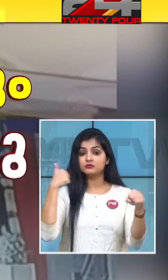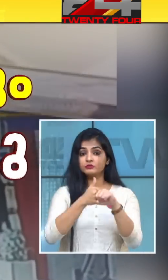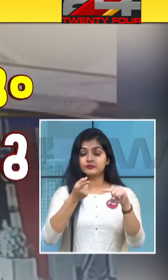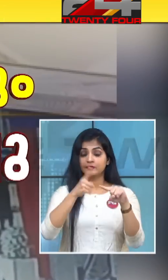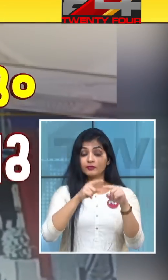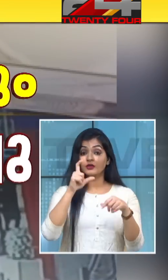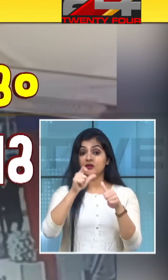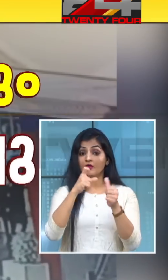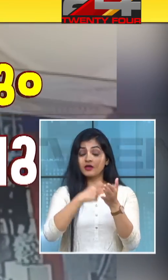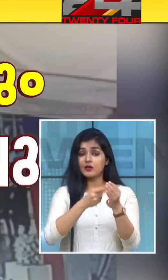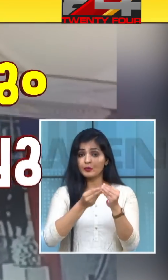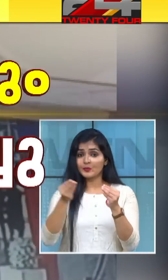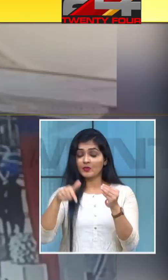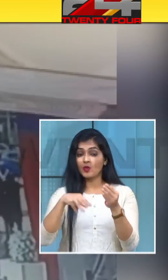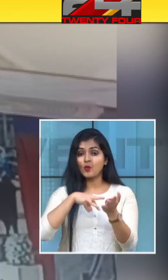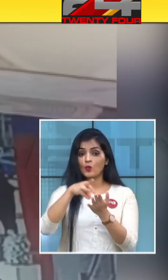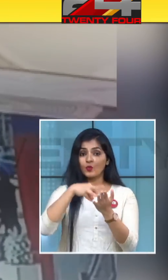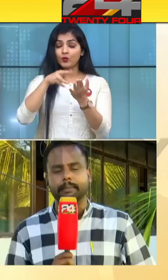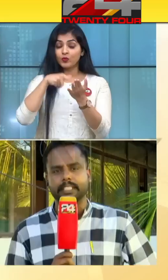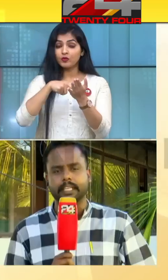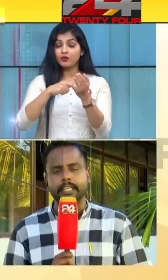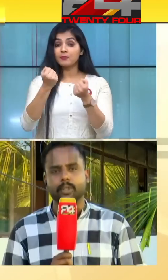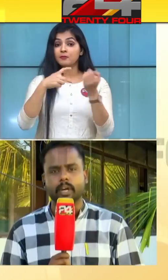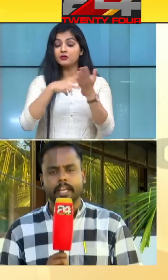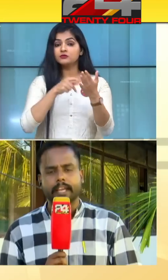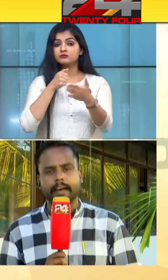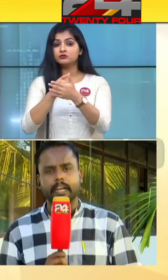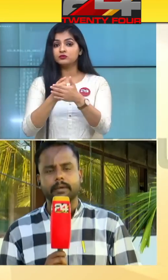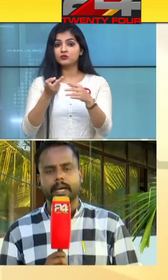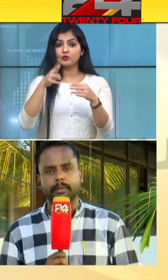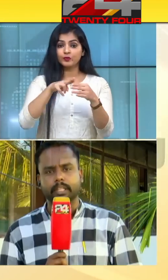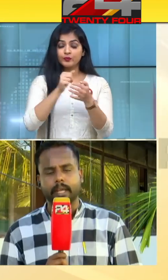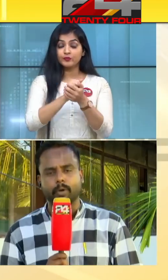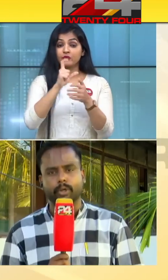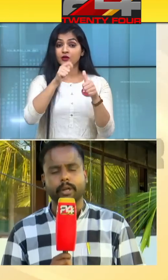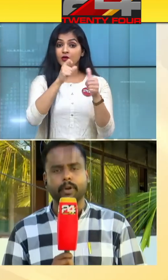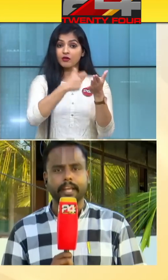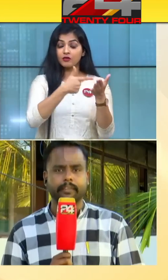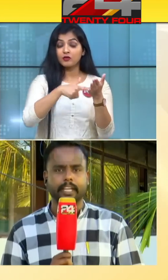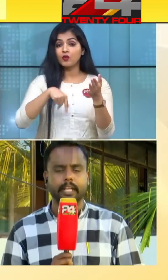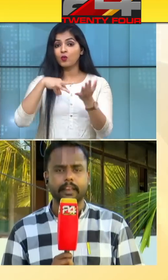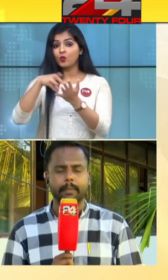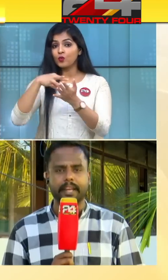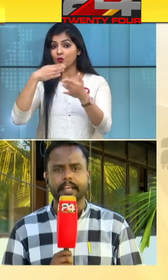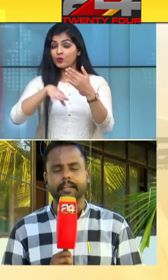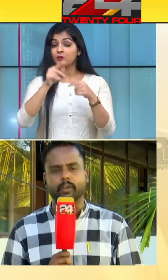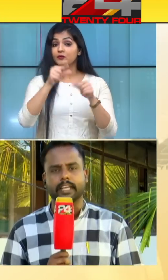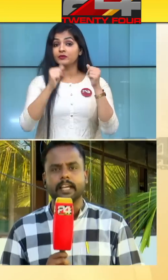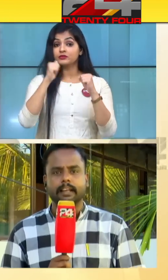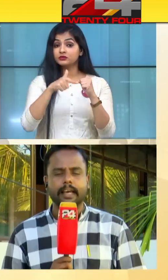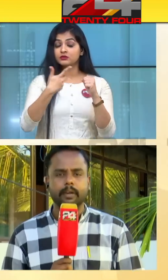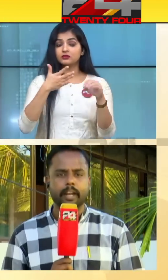ഈ കാറിന്റെ സമീപത്ത് കൂടി പോയ ഓട്ടോയിലും ഈ ബസ് ഇടിച്ചു. ഈ കാറിലും അതുപോലെ തന്നെ ഓട്ടോയിലും ഉണ്ടായിരുന്നവർക്കാണ് നിലവിൽ